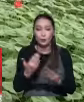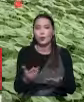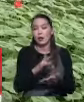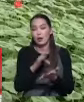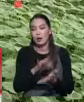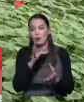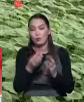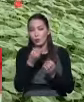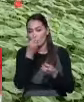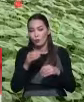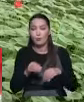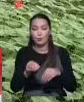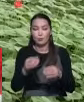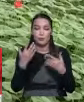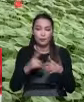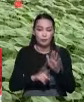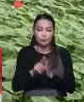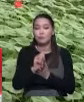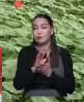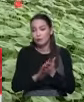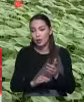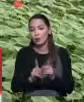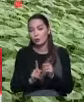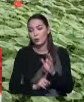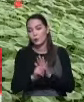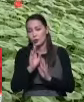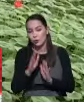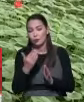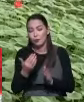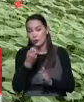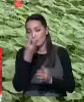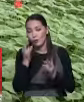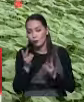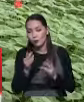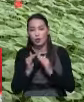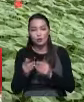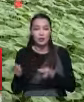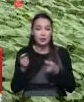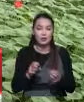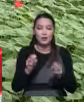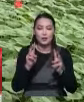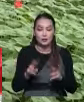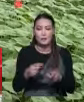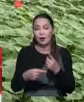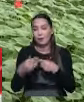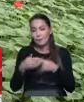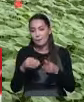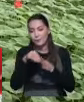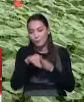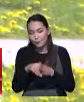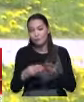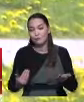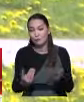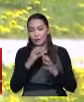бойынша гүлдер егілген соң оларды әр қарай баптаймыз. Күз жақындағанда гүлдерді жылжайға әкеліп, арнай ыдыстарға қайта егіп, өмірлерін